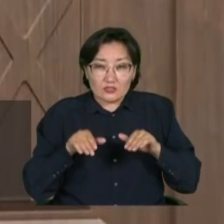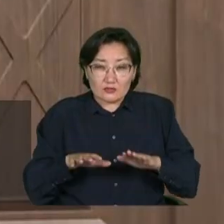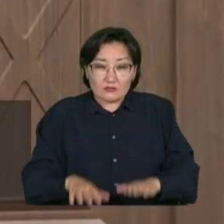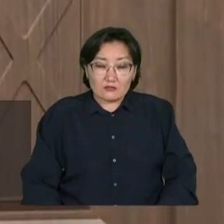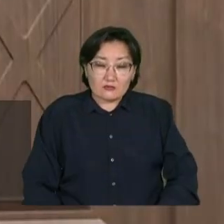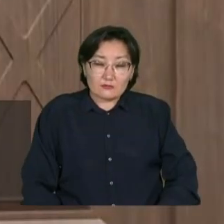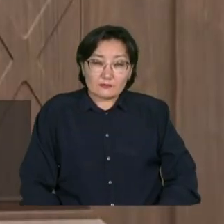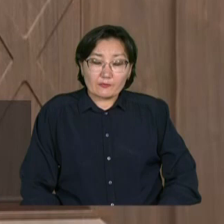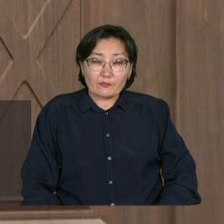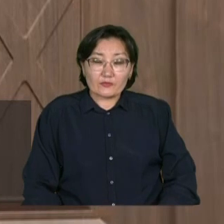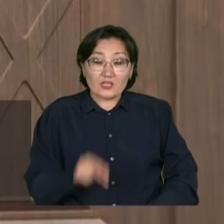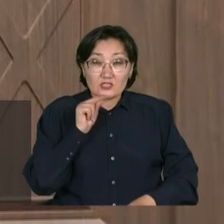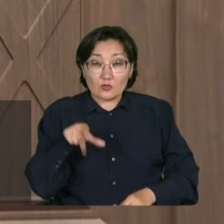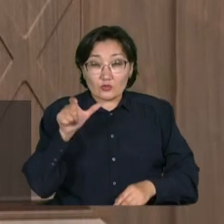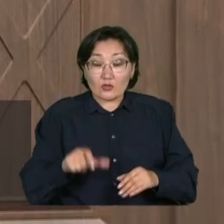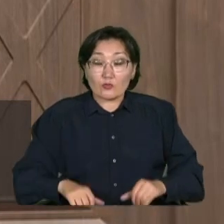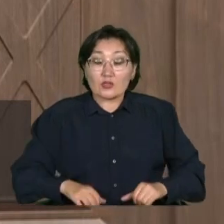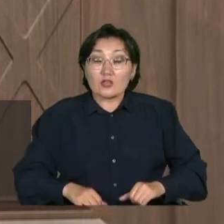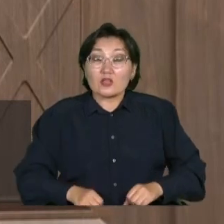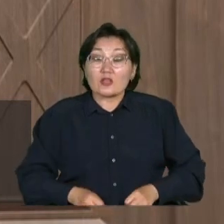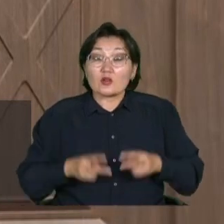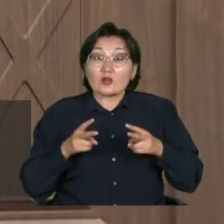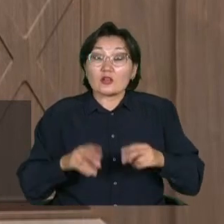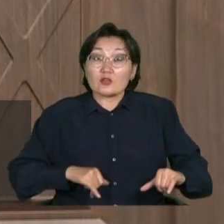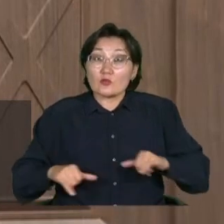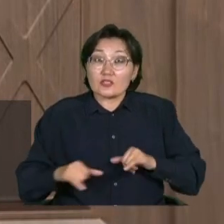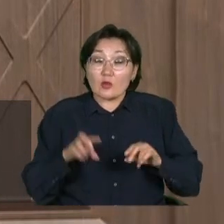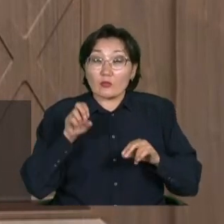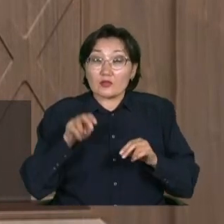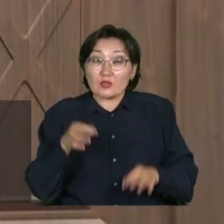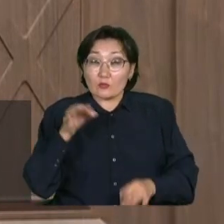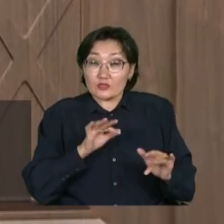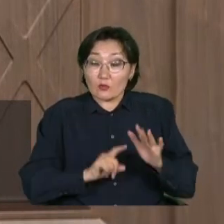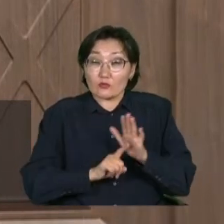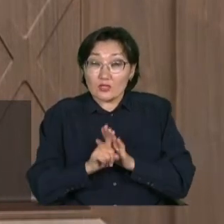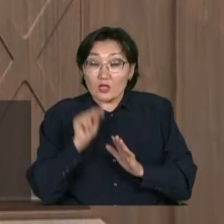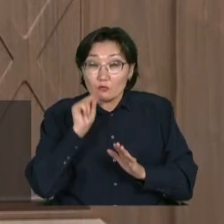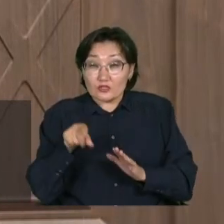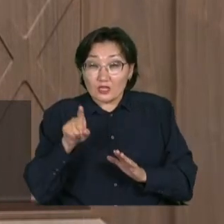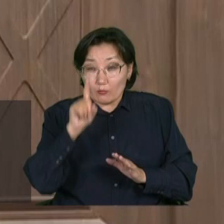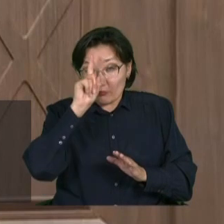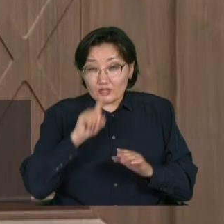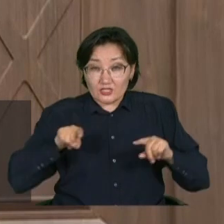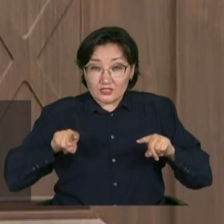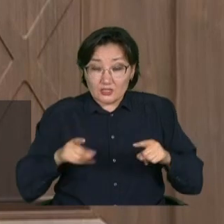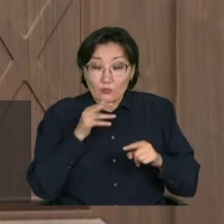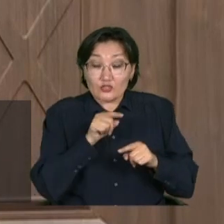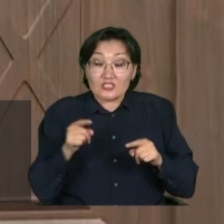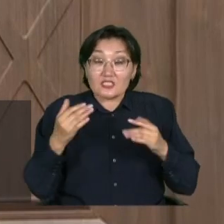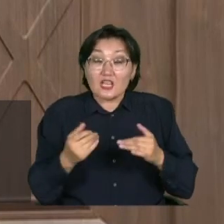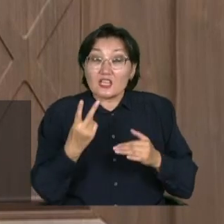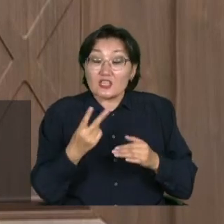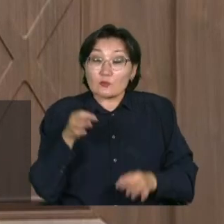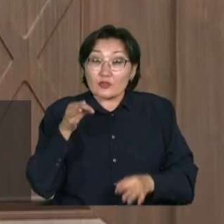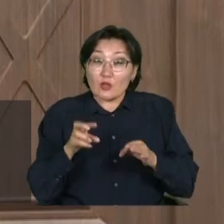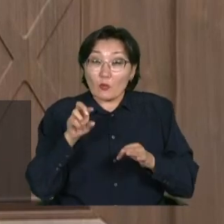уголовного преследования. Айыпталушыға бұзақылық бабы бойынша қылмыстық іс қозғалған еді. Күдіктіні тағы бір ай қамауға алу кезеңінде енді екі